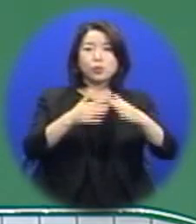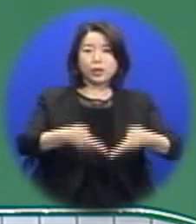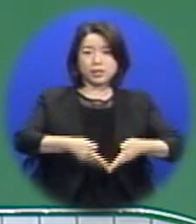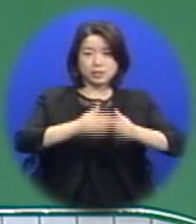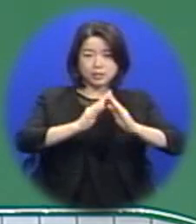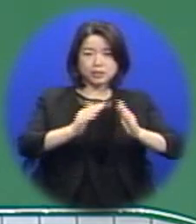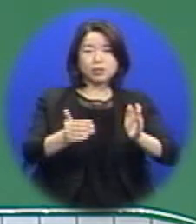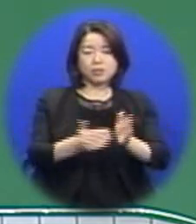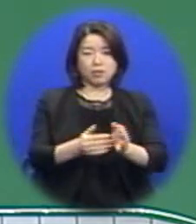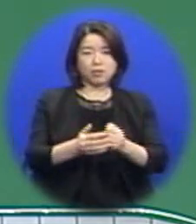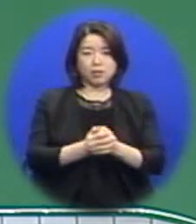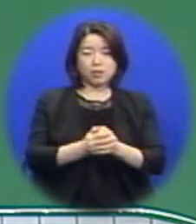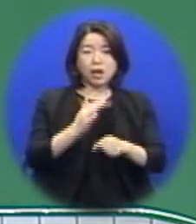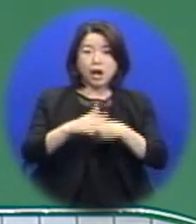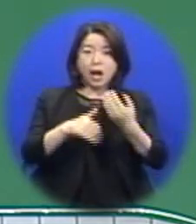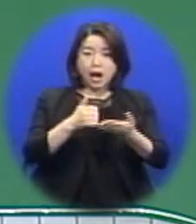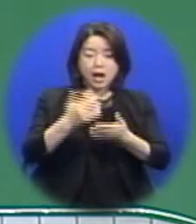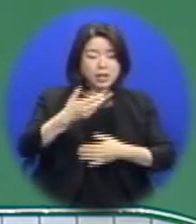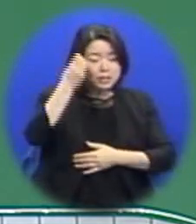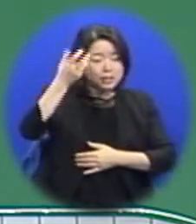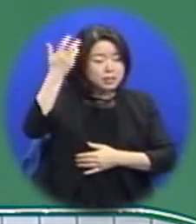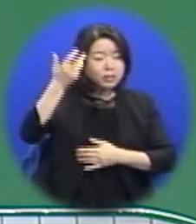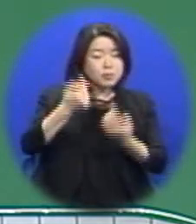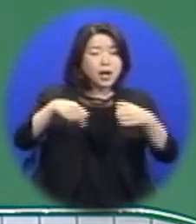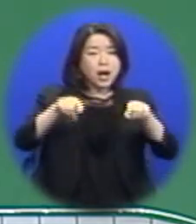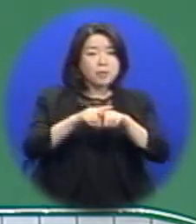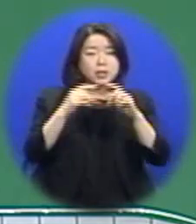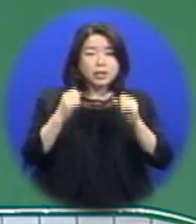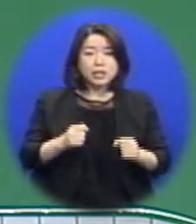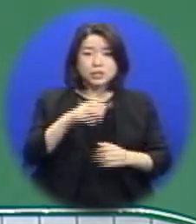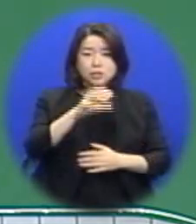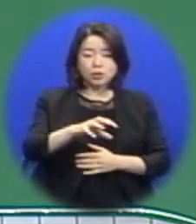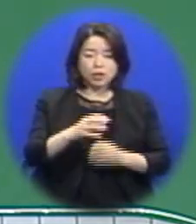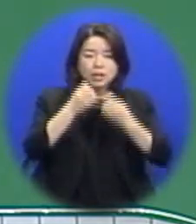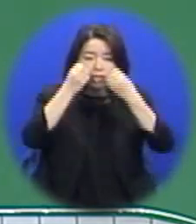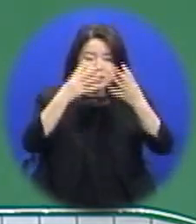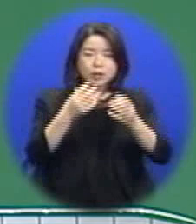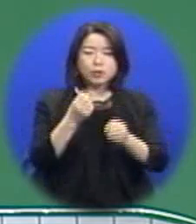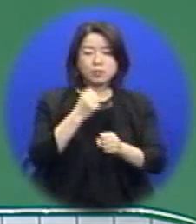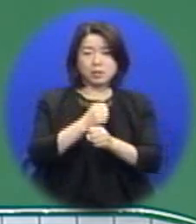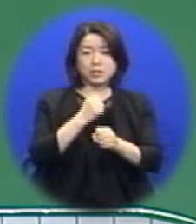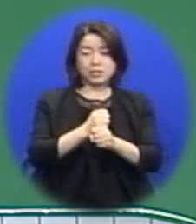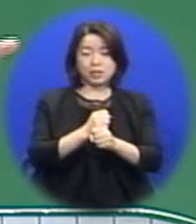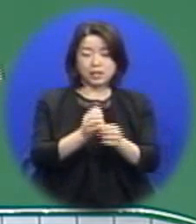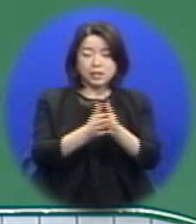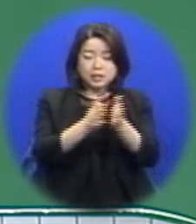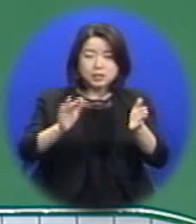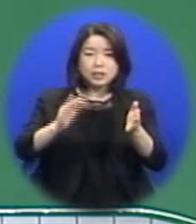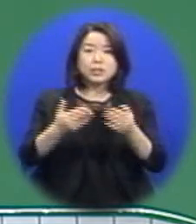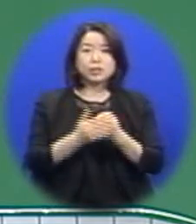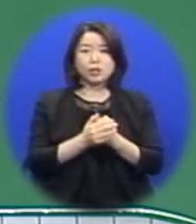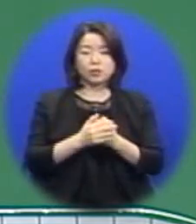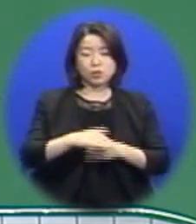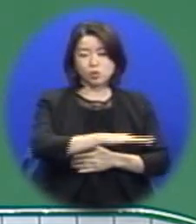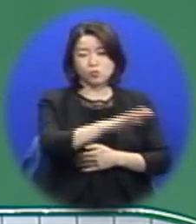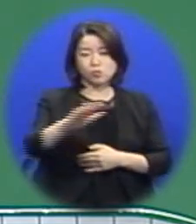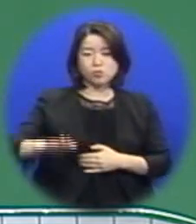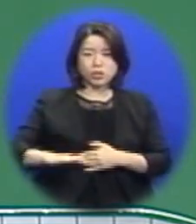성령이 함께 하시는 곳에는 새로운 창조가 일어납니다. 우리가 다 그